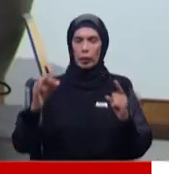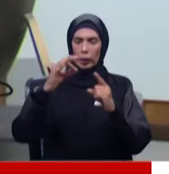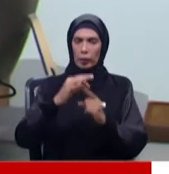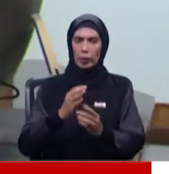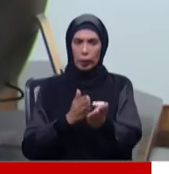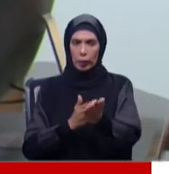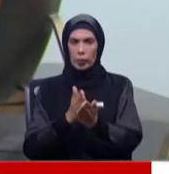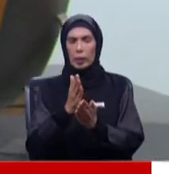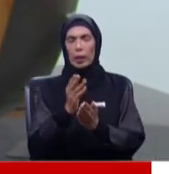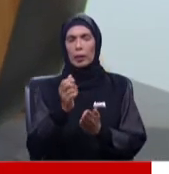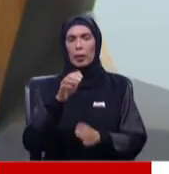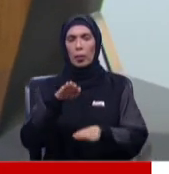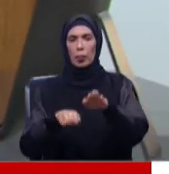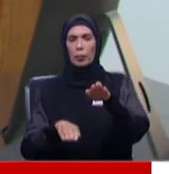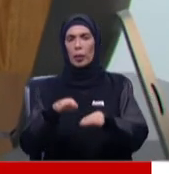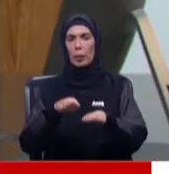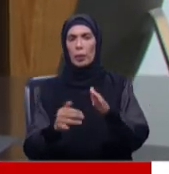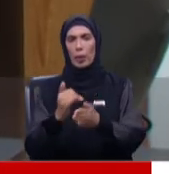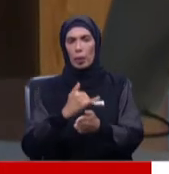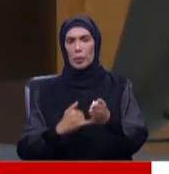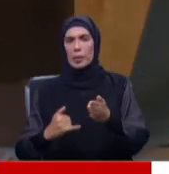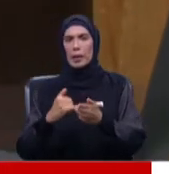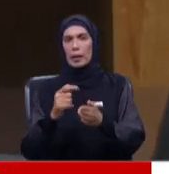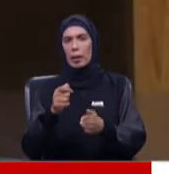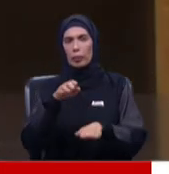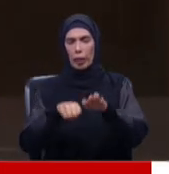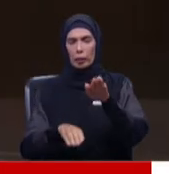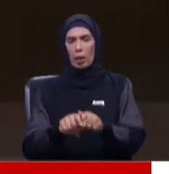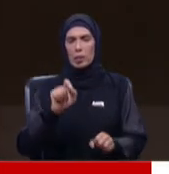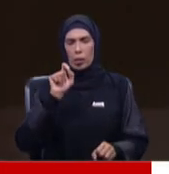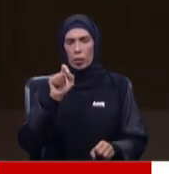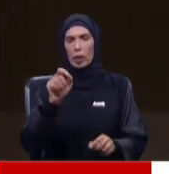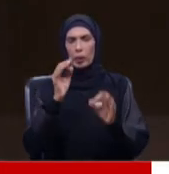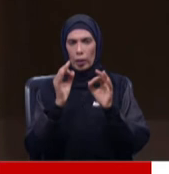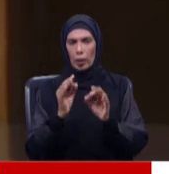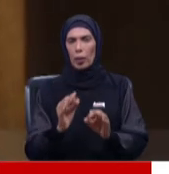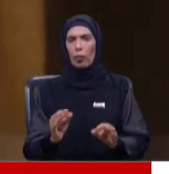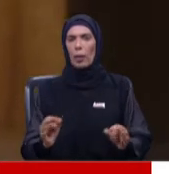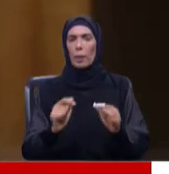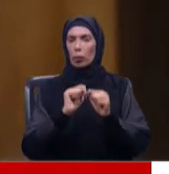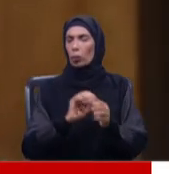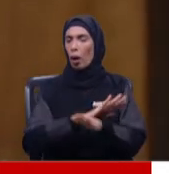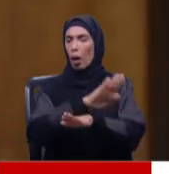وآلية بناء الميزانية التي قامت على مبدأ الميزانية الصفرية، وأكدت على الوفاء